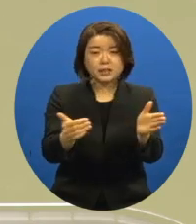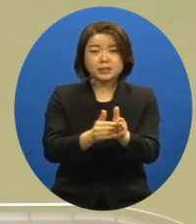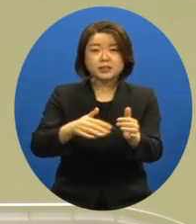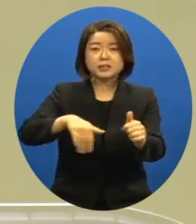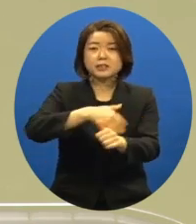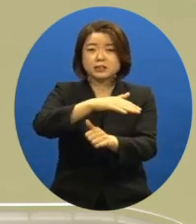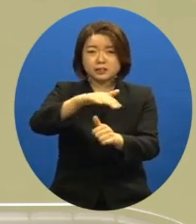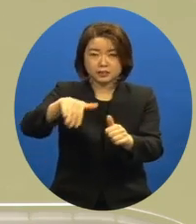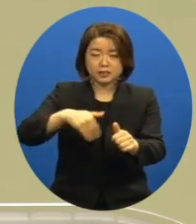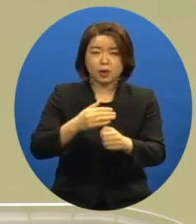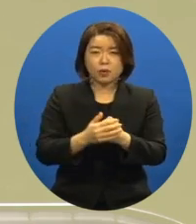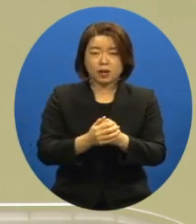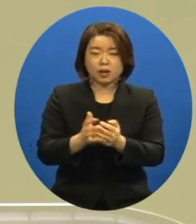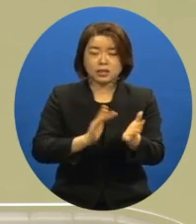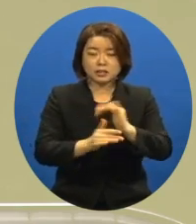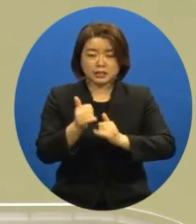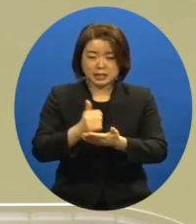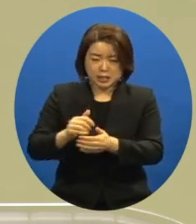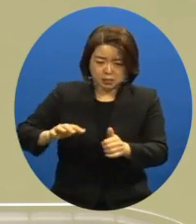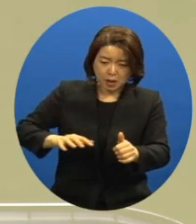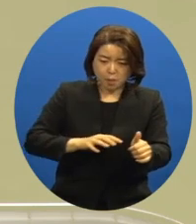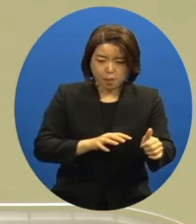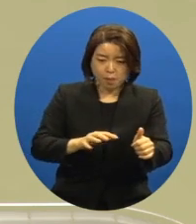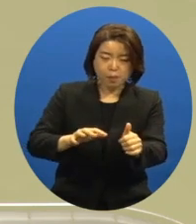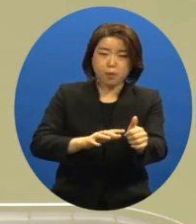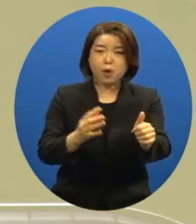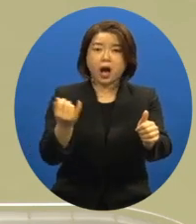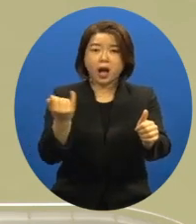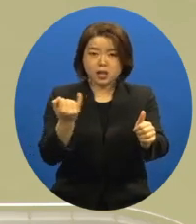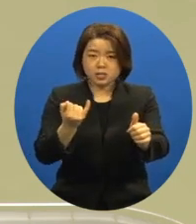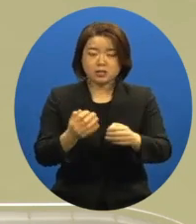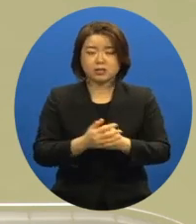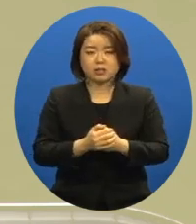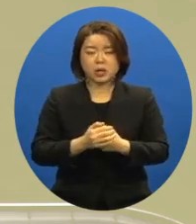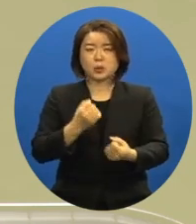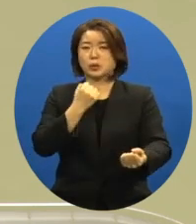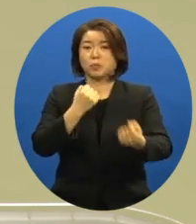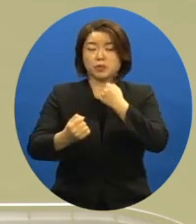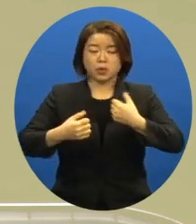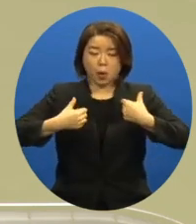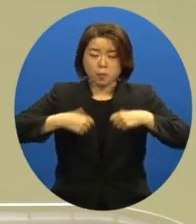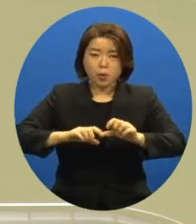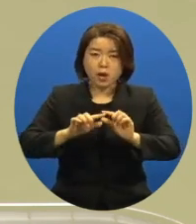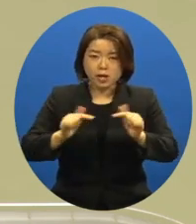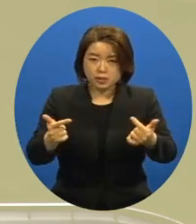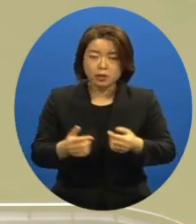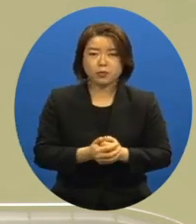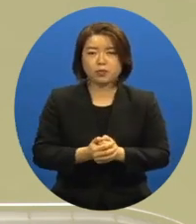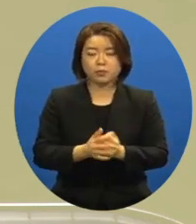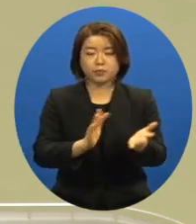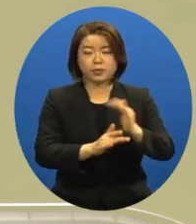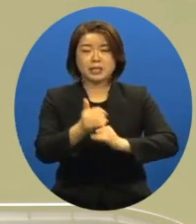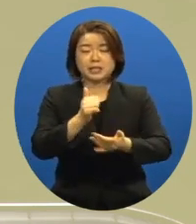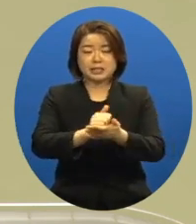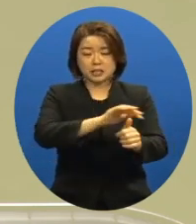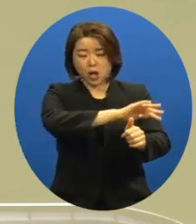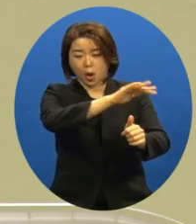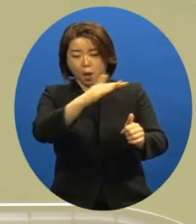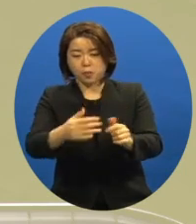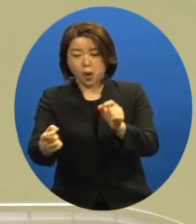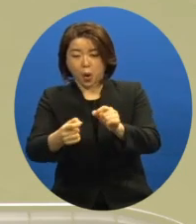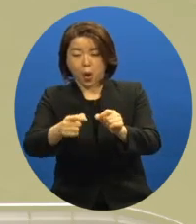상황, 예수님을 따라다니던 여인들이 그럼에도 불구하고 포기하지 않고 예수님의 무덤